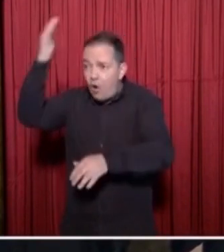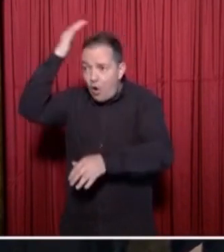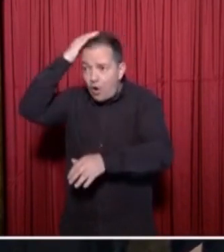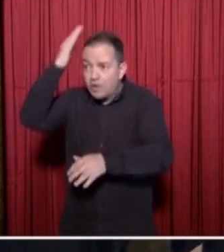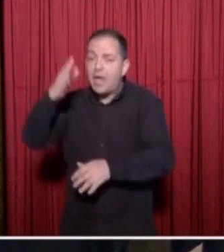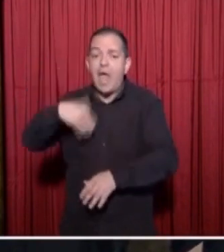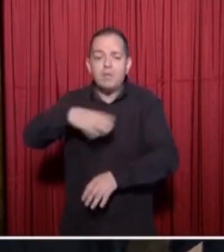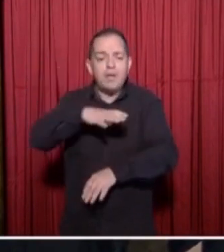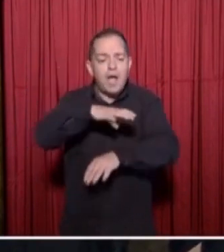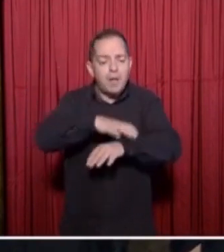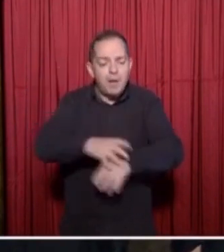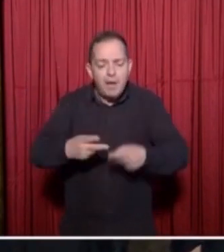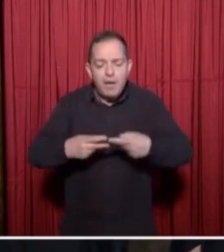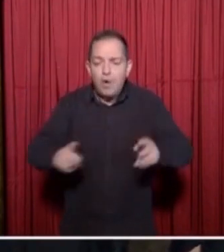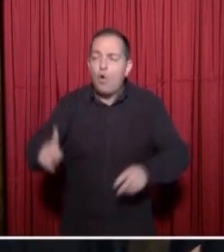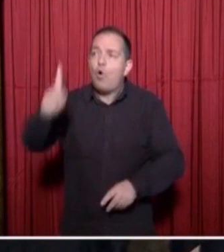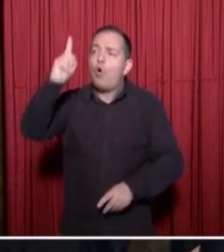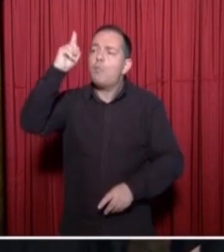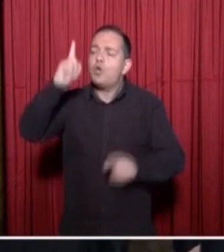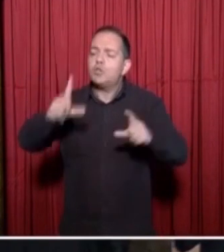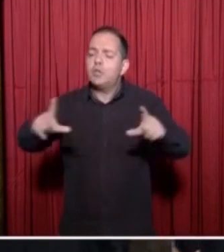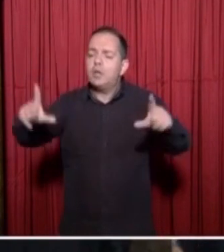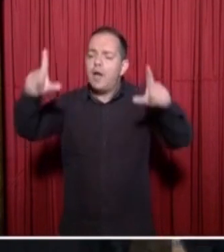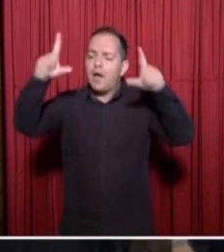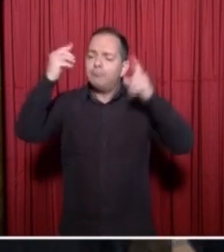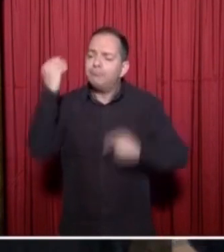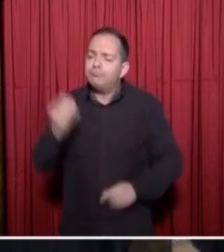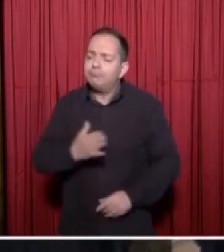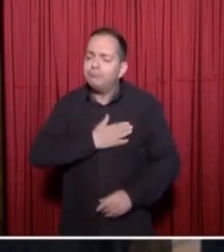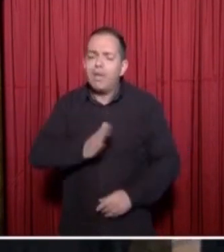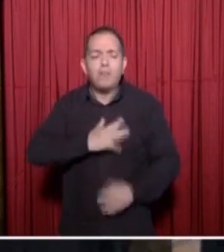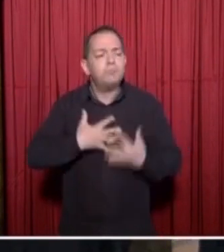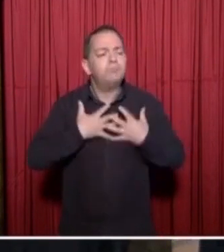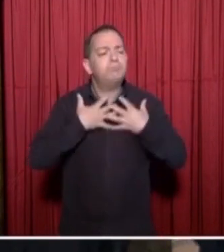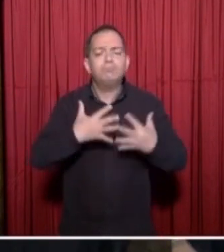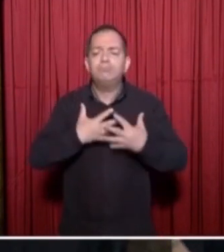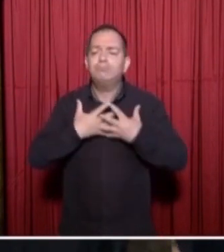ελέησον ημάς, ως μόνος Άγιος και φιλάνθρωπος.